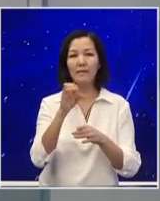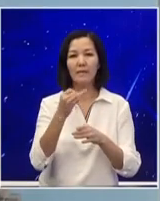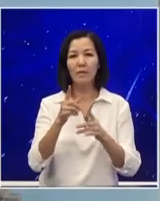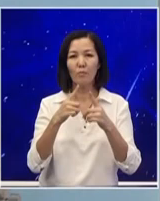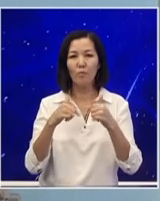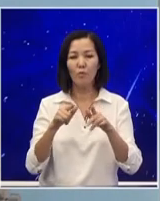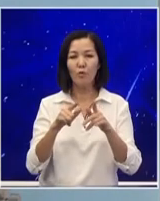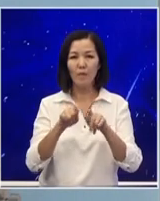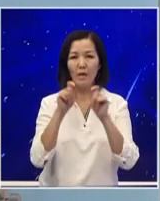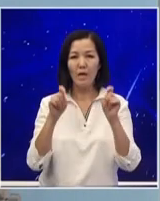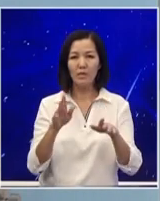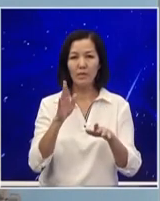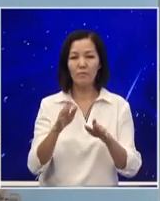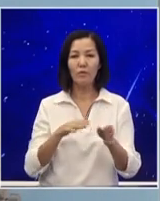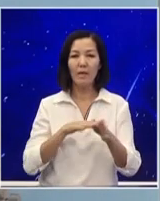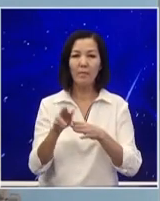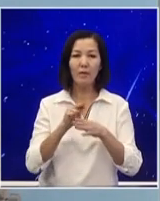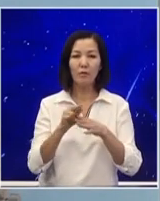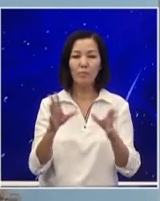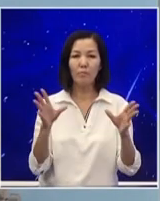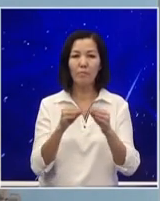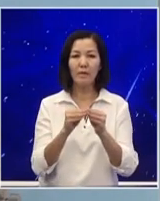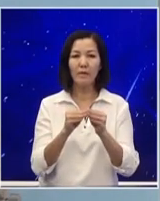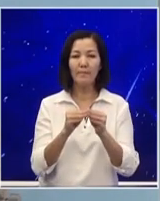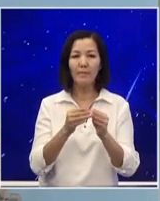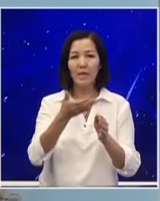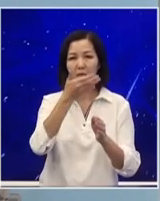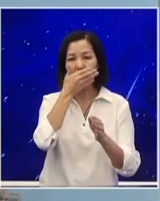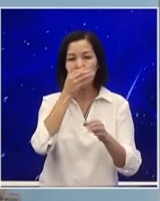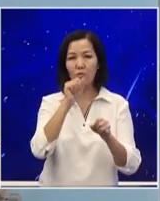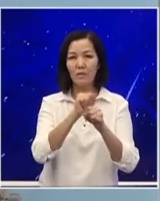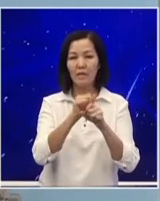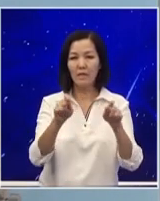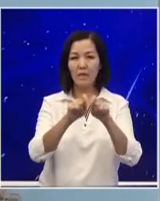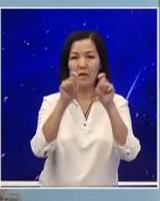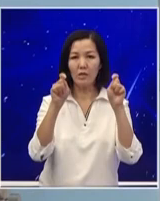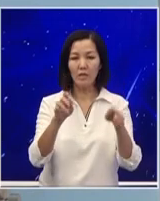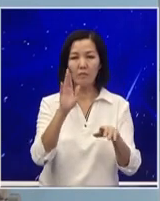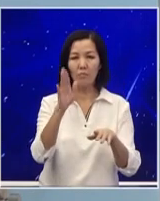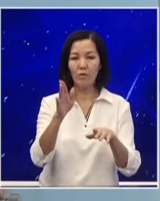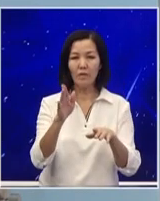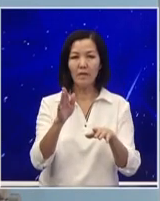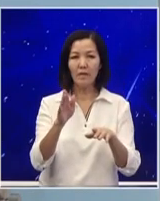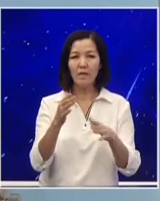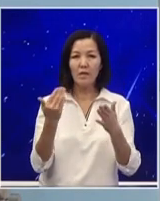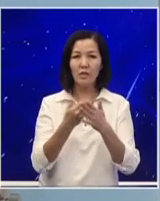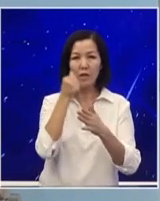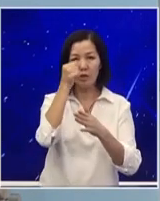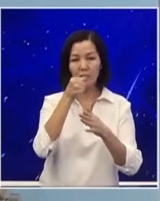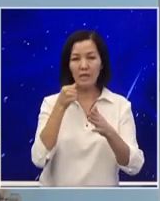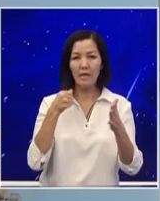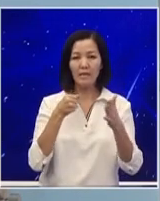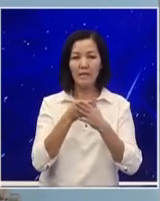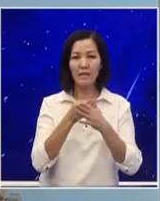құрылады. Капитальный ремонтпен бірге бізде кислородный станция қойып, өте бір жақсы көмек көрсетіп жатырмыз. Осы жаңа жылға дейін